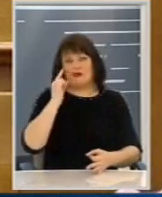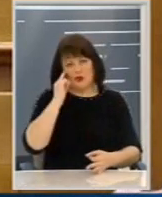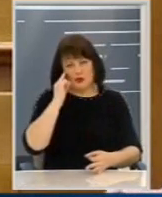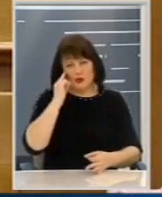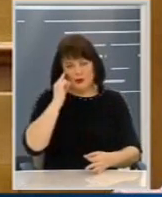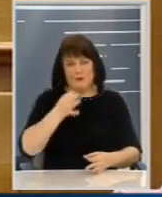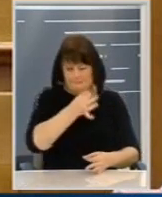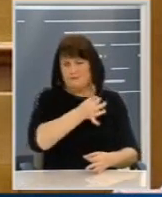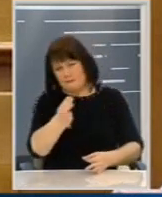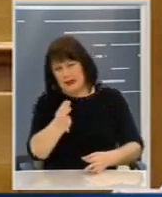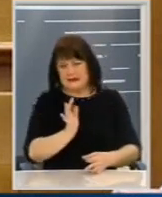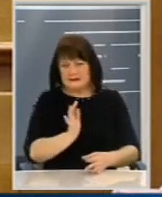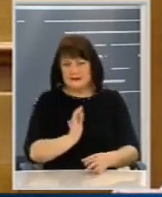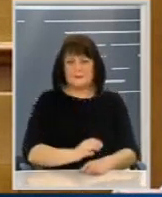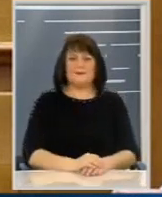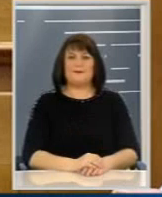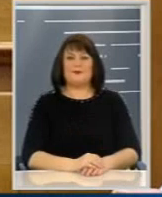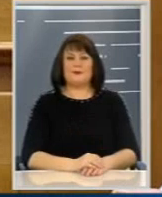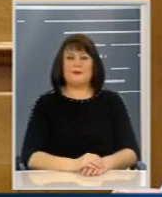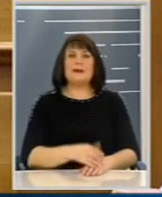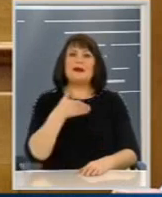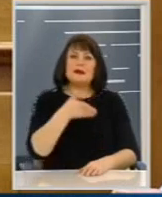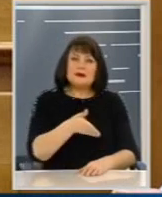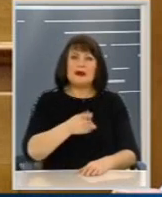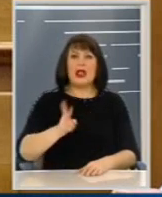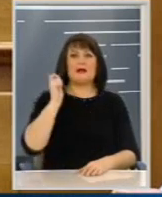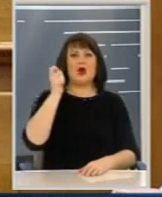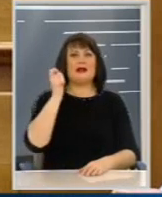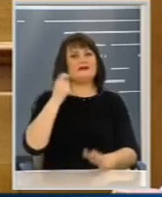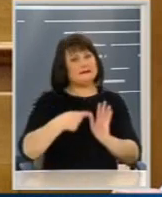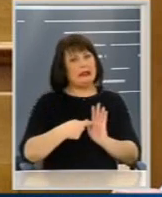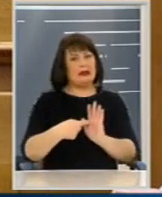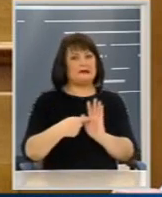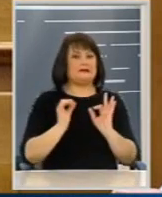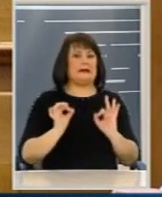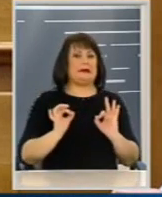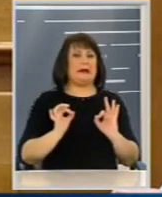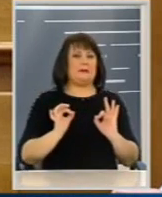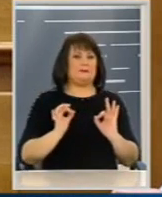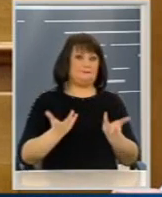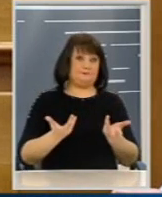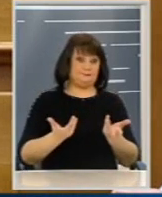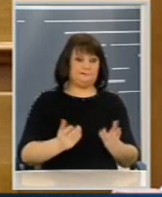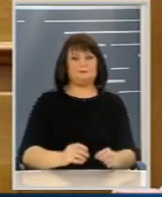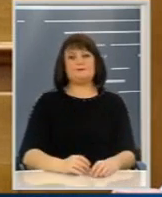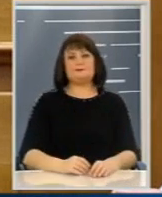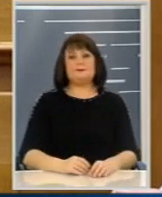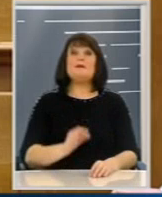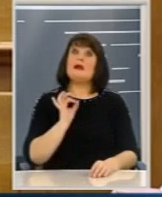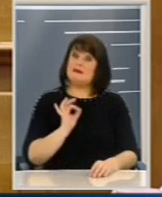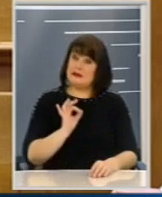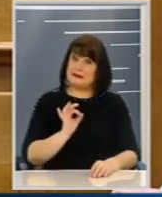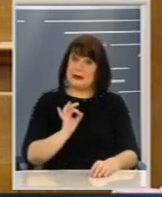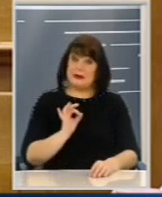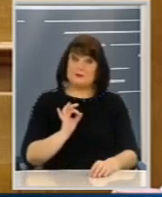αποκτήσει συγκροτημένη αντιπολιτευτική γραμμή. Άλλωστε, αυτή είναι